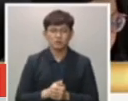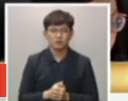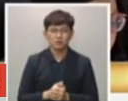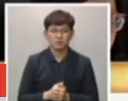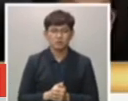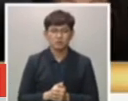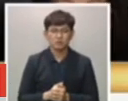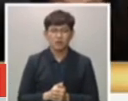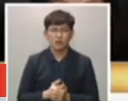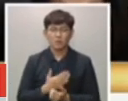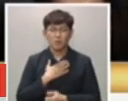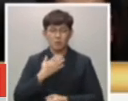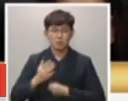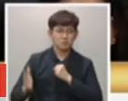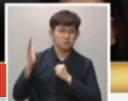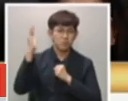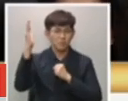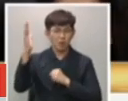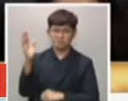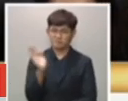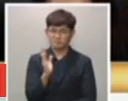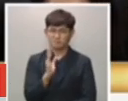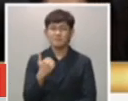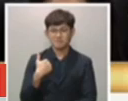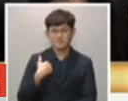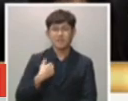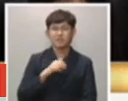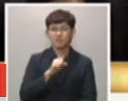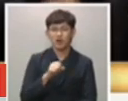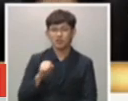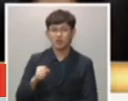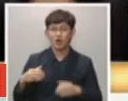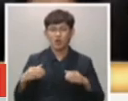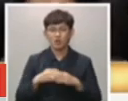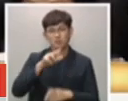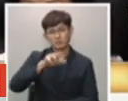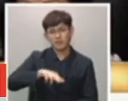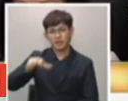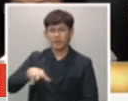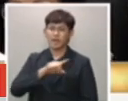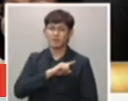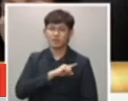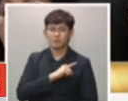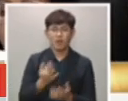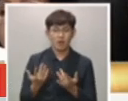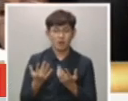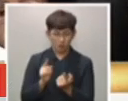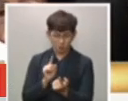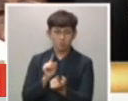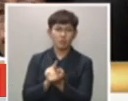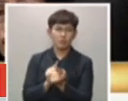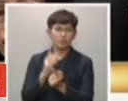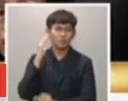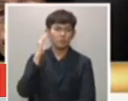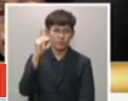ผมไม่ได้อภิปรายเรื่องนี้ครับมีเพื่อนสมาชิกจากพรรคเพื่อไทยรับเรื่องไปท่านรอเจอฉบับเต็ม